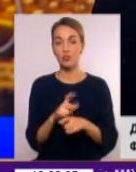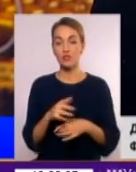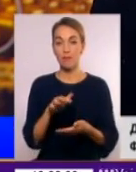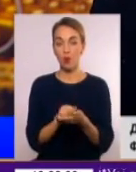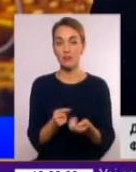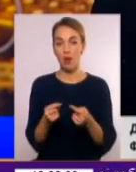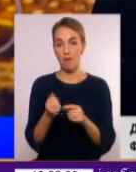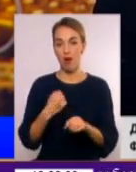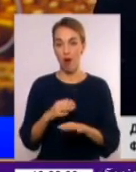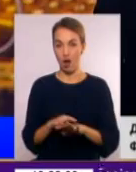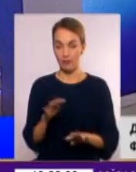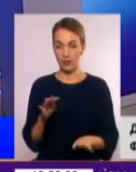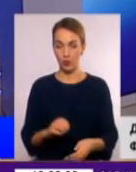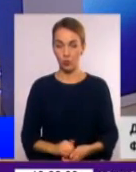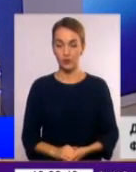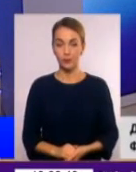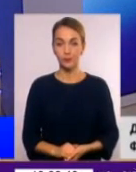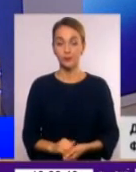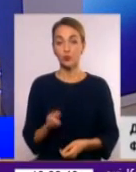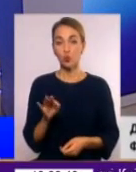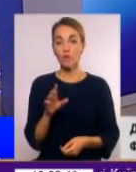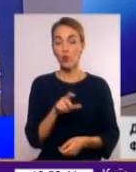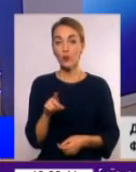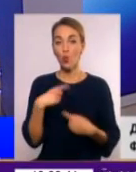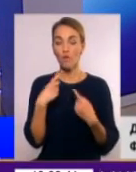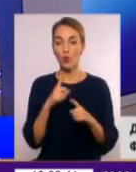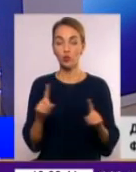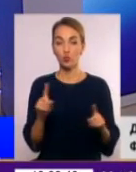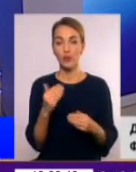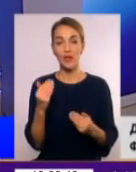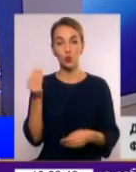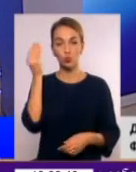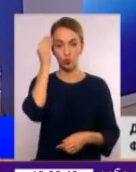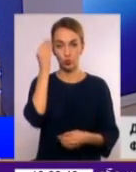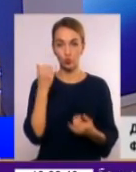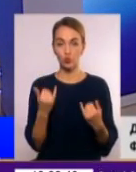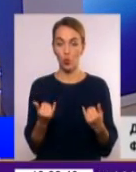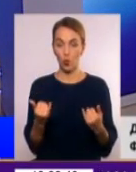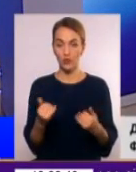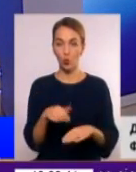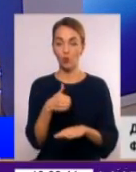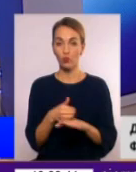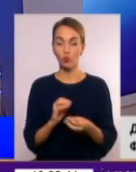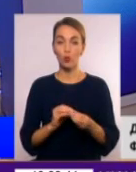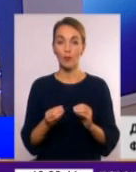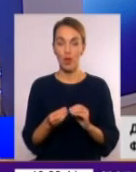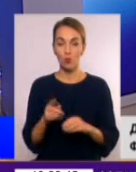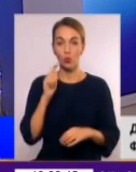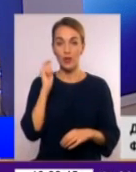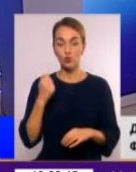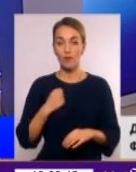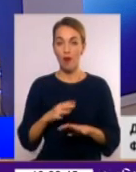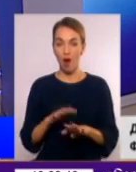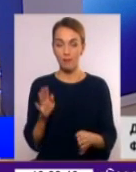саме армією, то вони говорять, що, на їх думку, сьогодні головною проблемою української